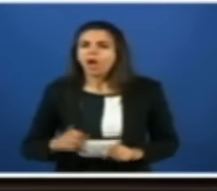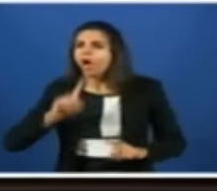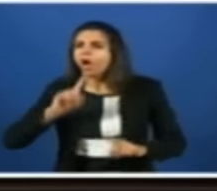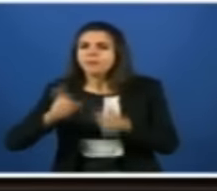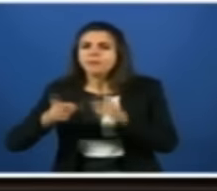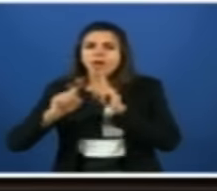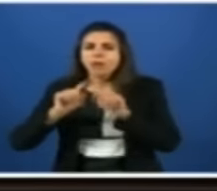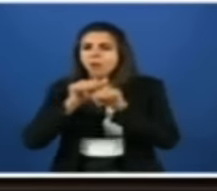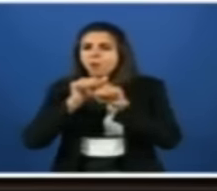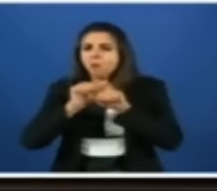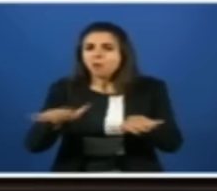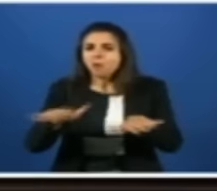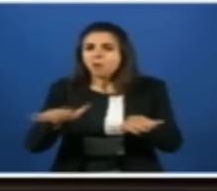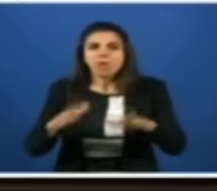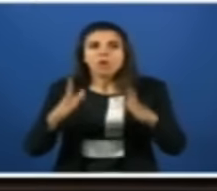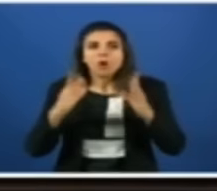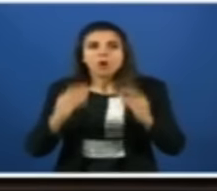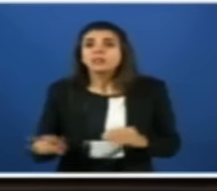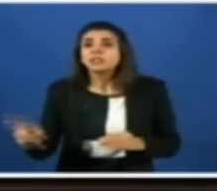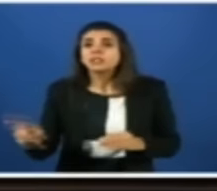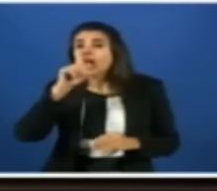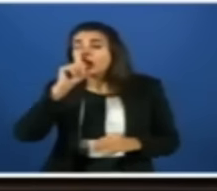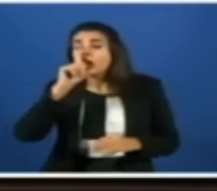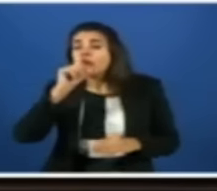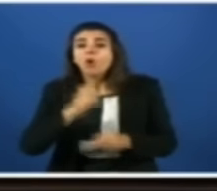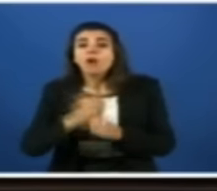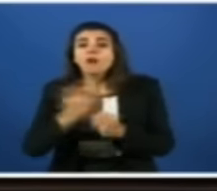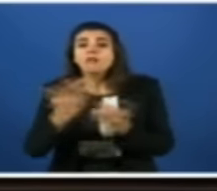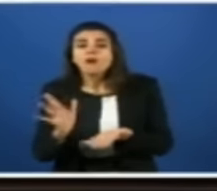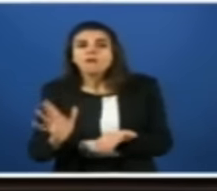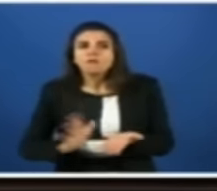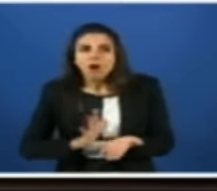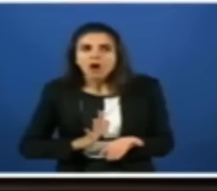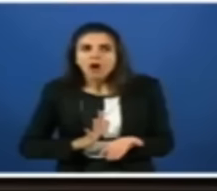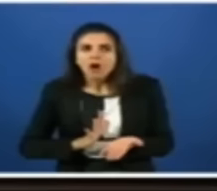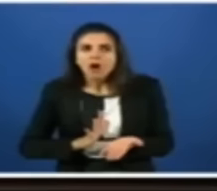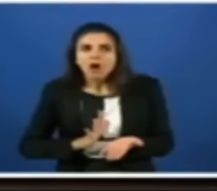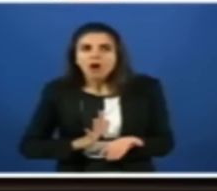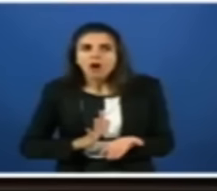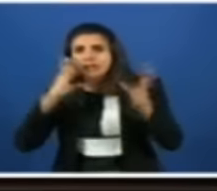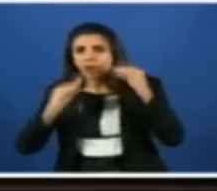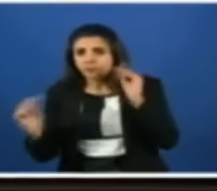Talimatlar yayınlanmış. Kimin ne görev yapılacağı tanımlanmış.